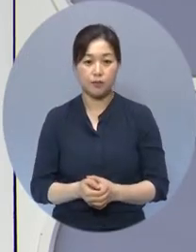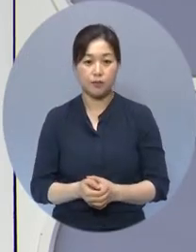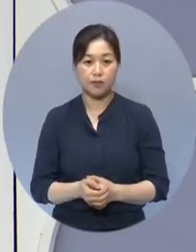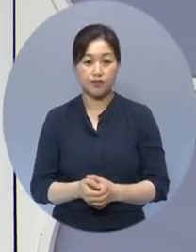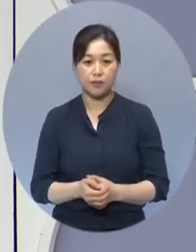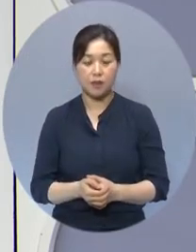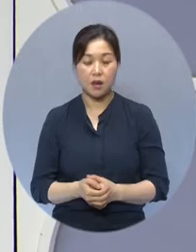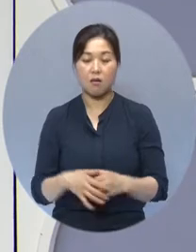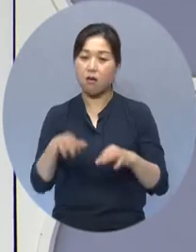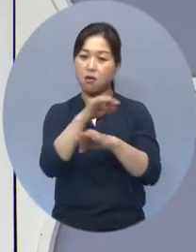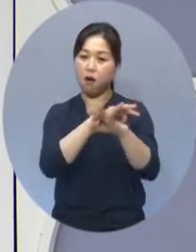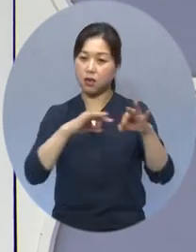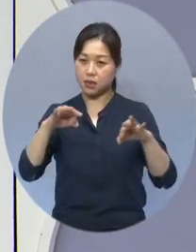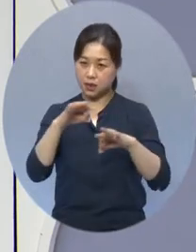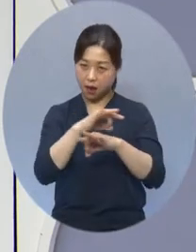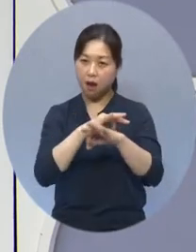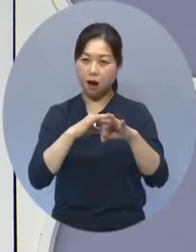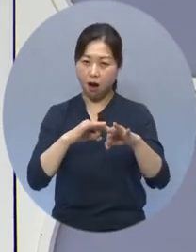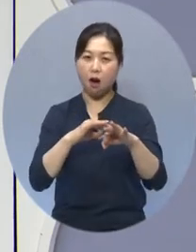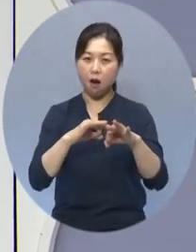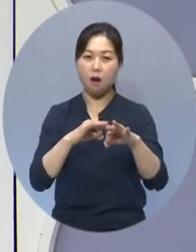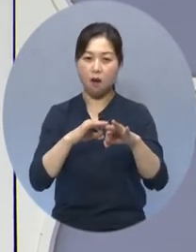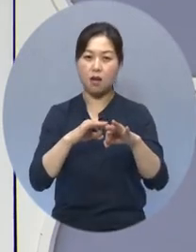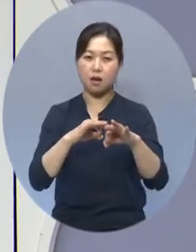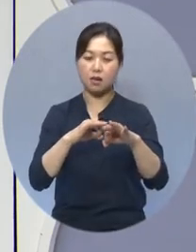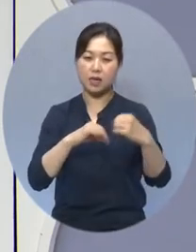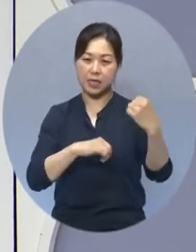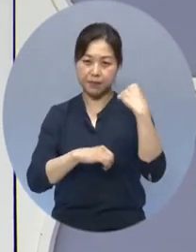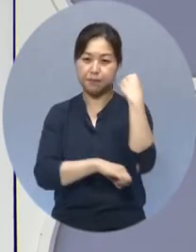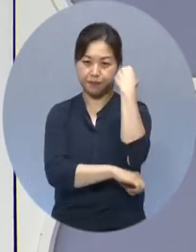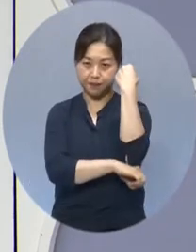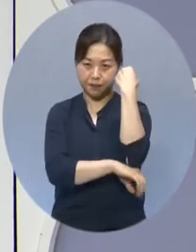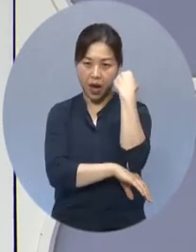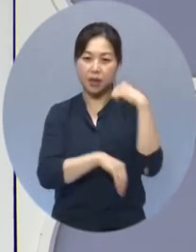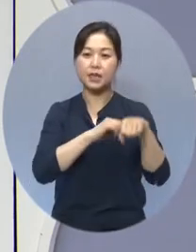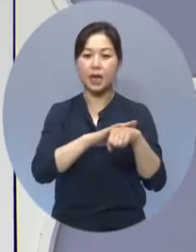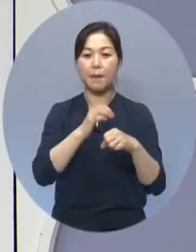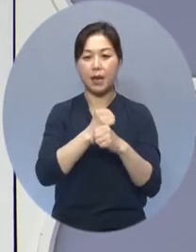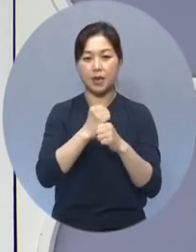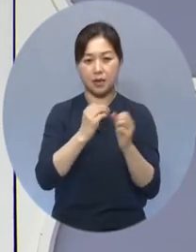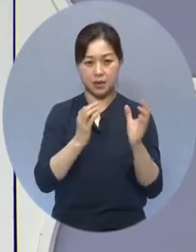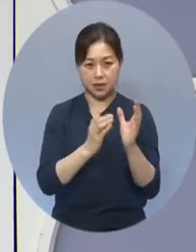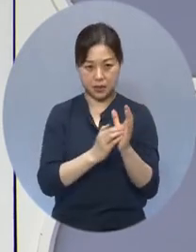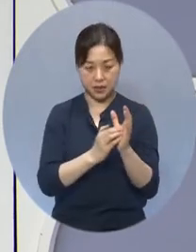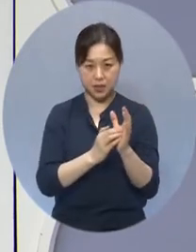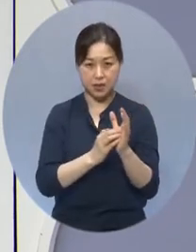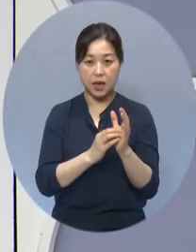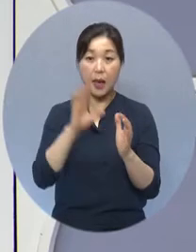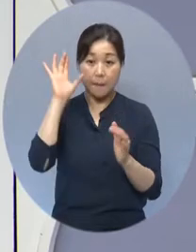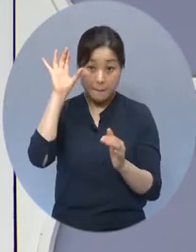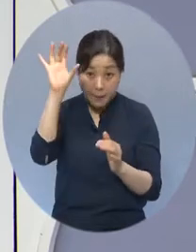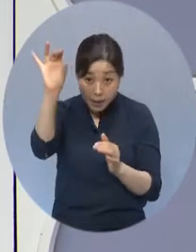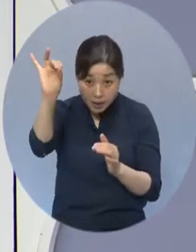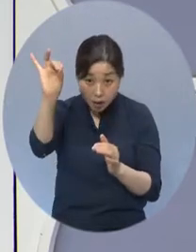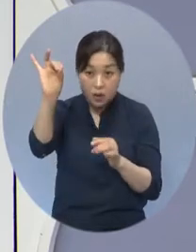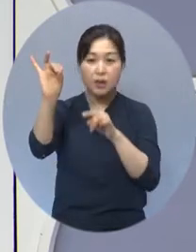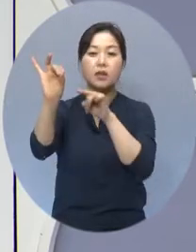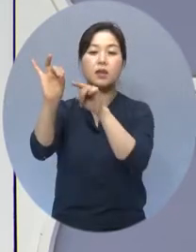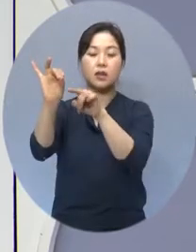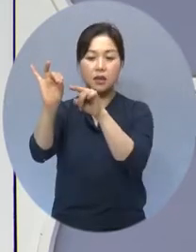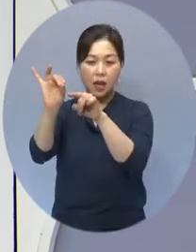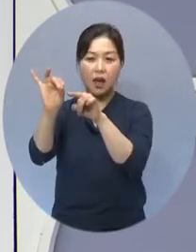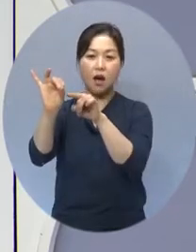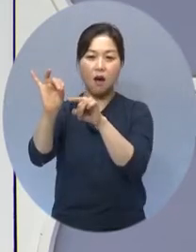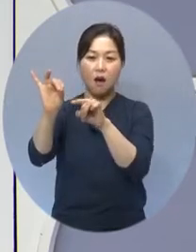자족 기능을 강화하는데 상당히 기틀을 놓았다. 100년의 먹거리를 준비했다라고 저는